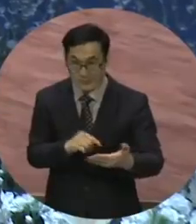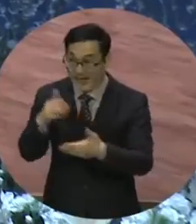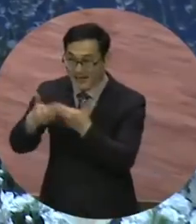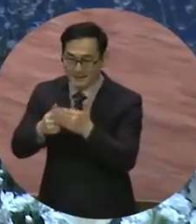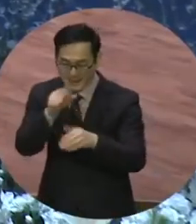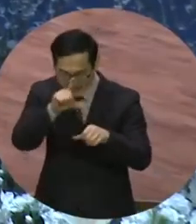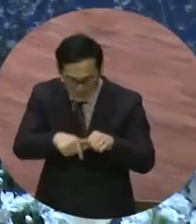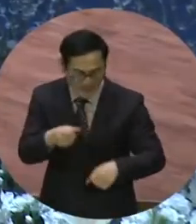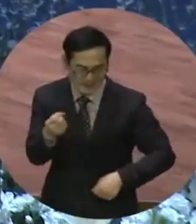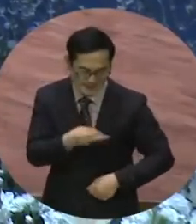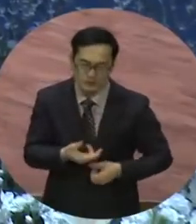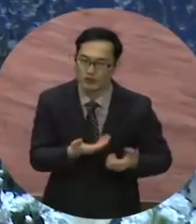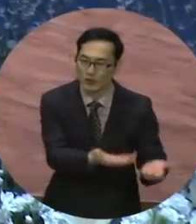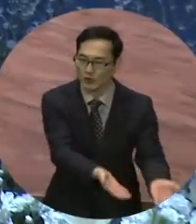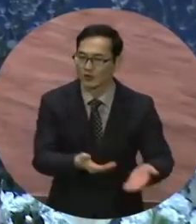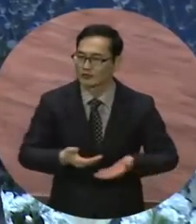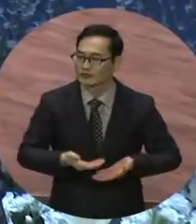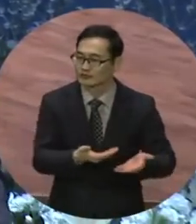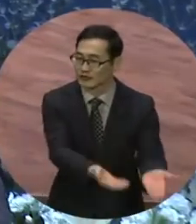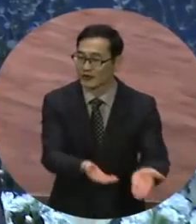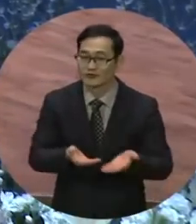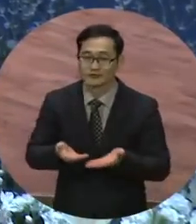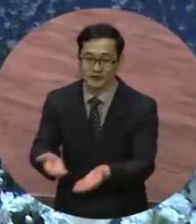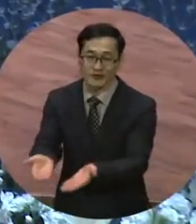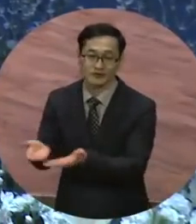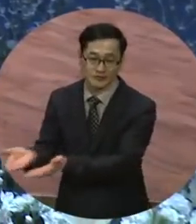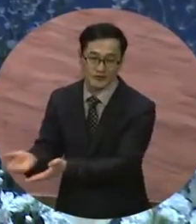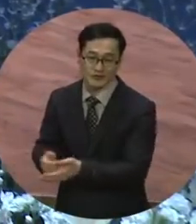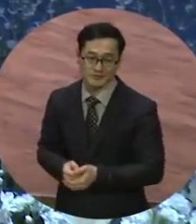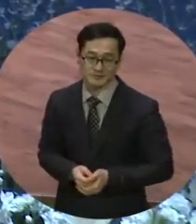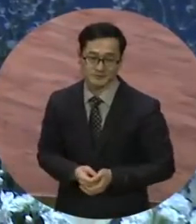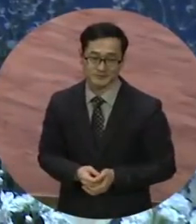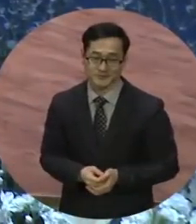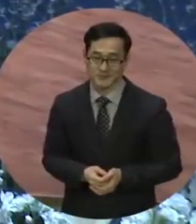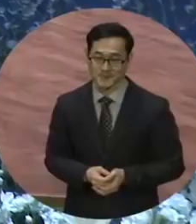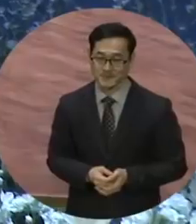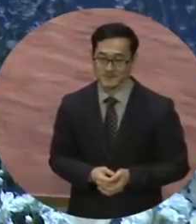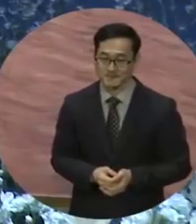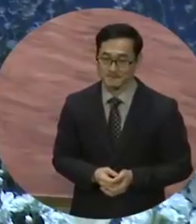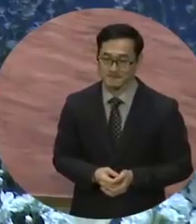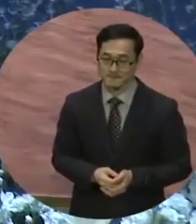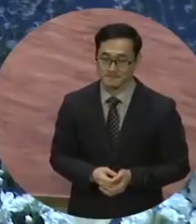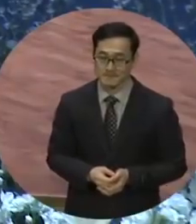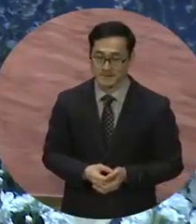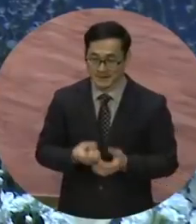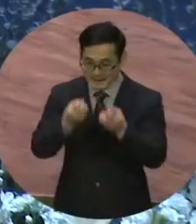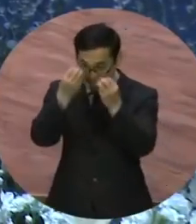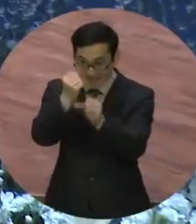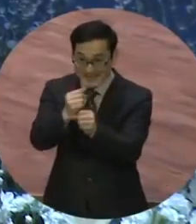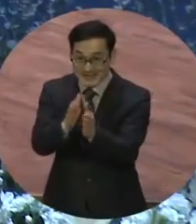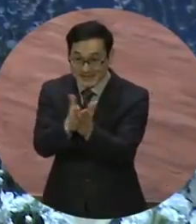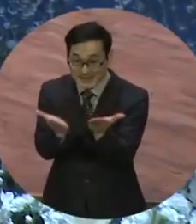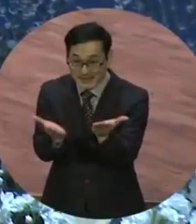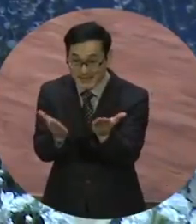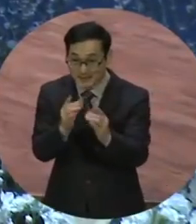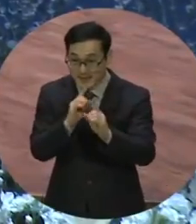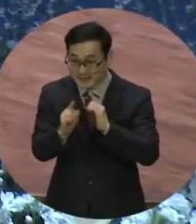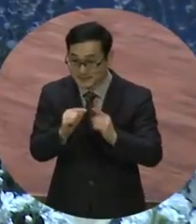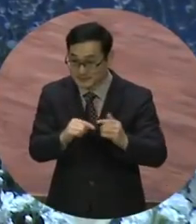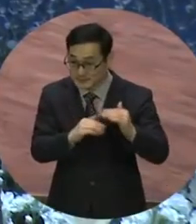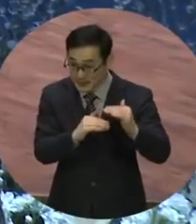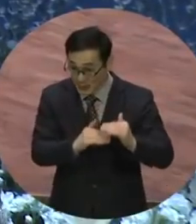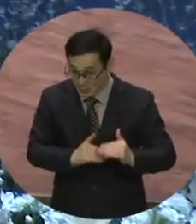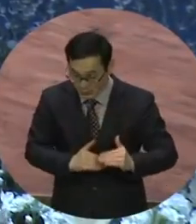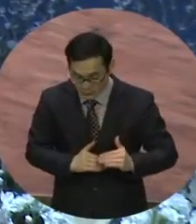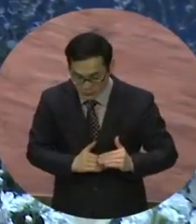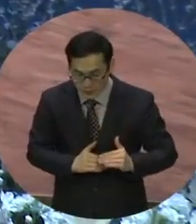주신 것을 볼 수 있는데, 실례로 우리가 심야 기도회 때 우리가 살펴보고 있는 창세기 말씀을 보면은,